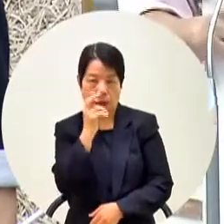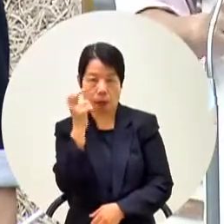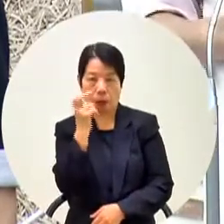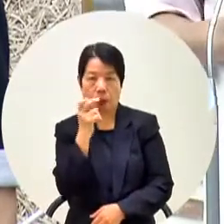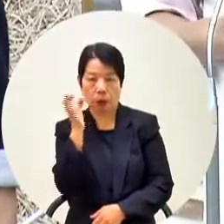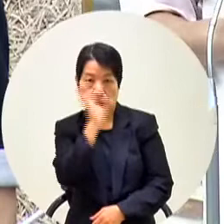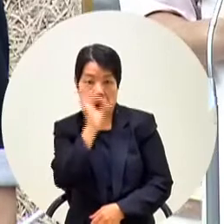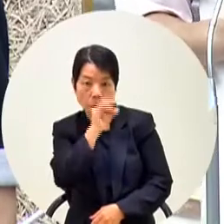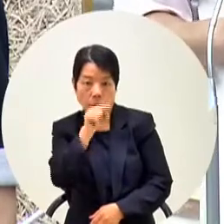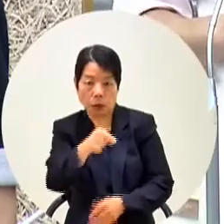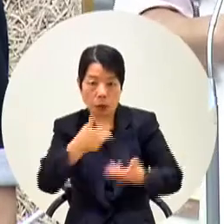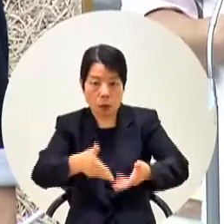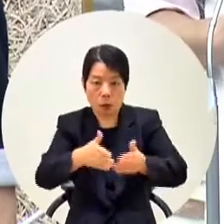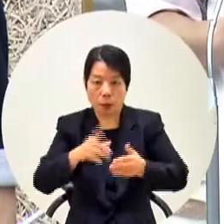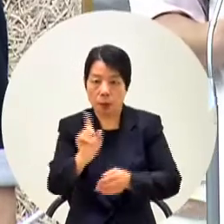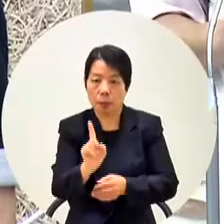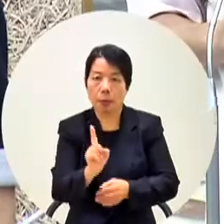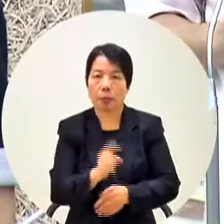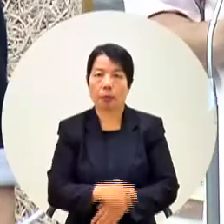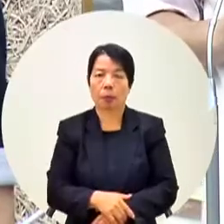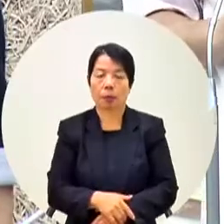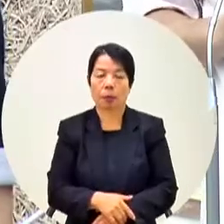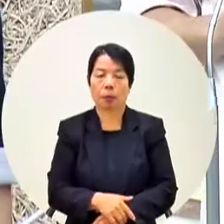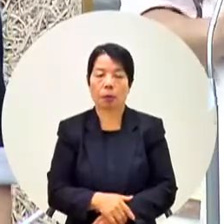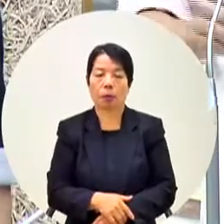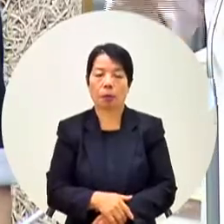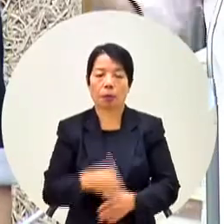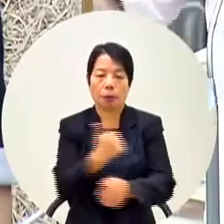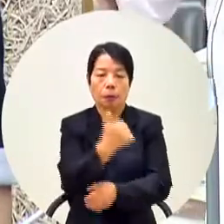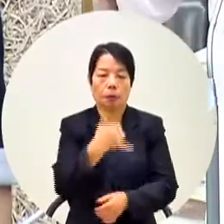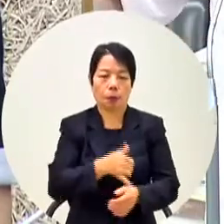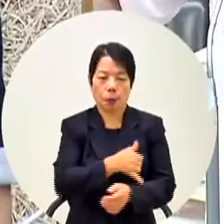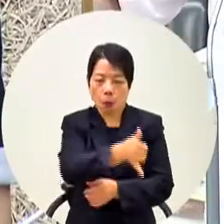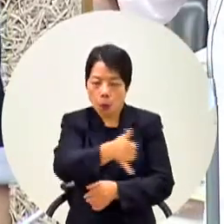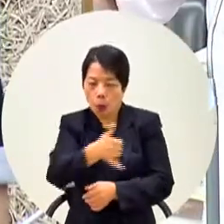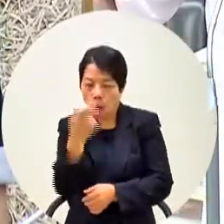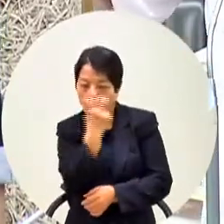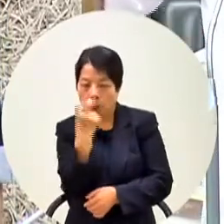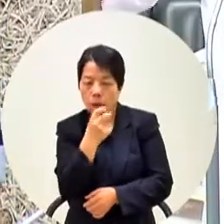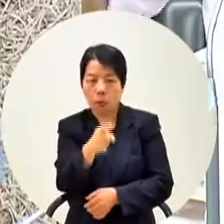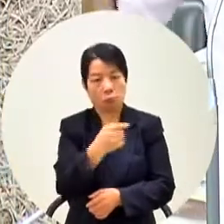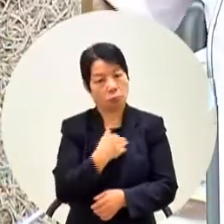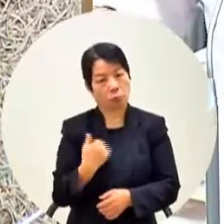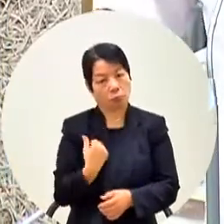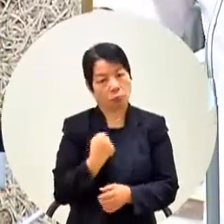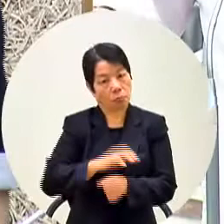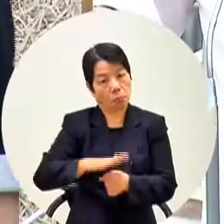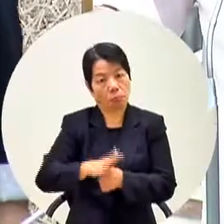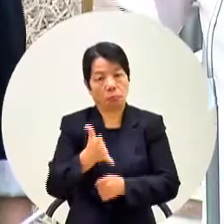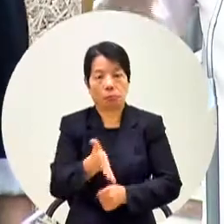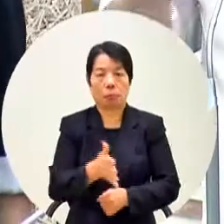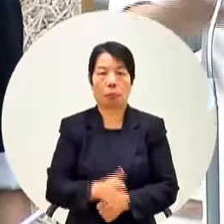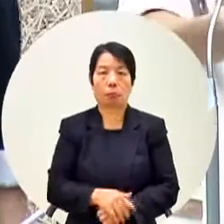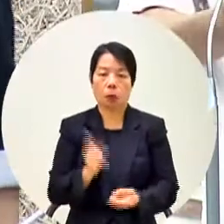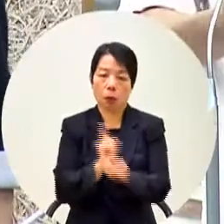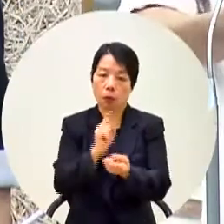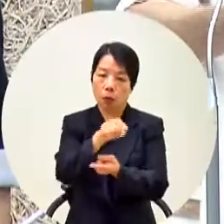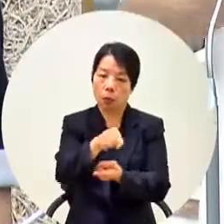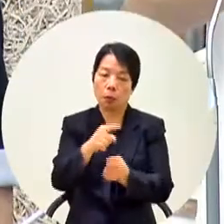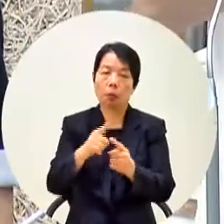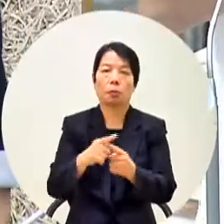重点就是巡逻。你有人在行巡逻吗？你这个人就干